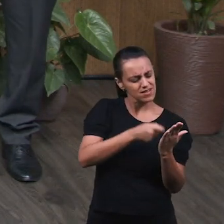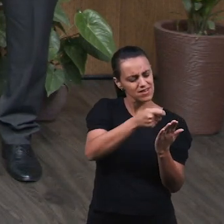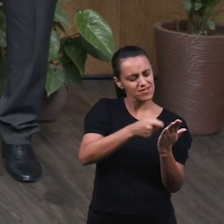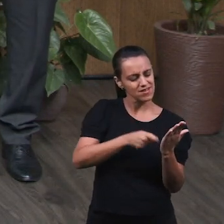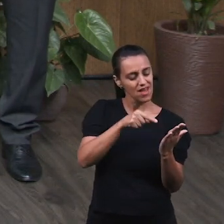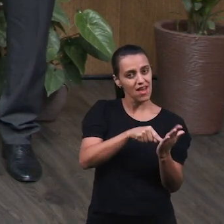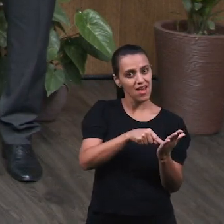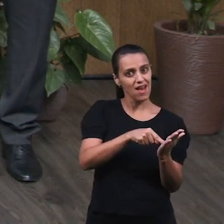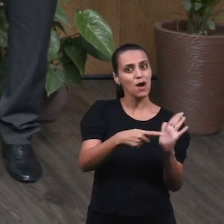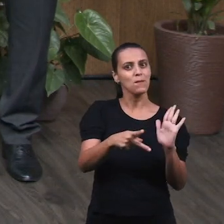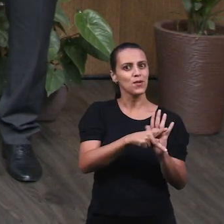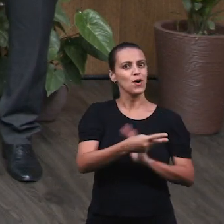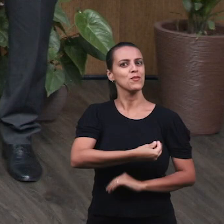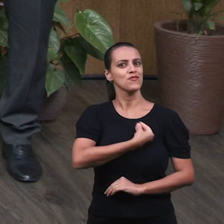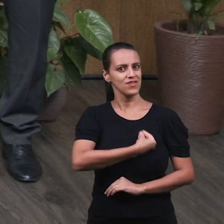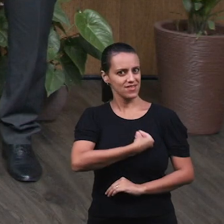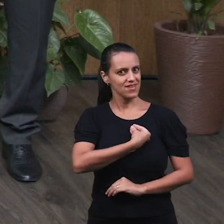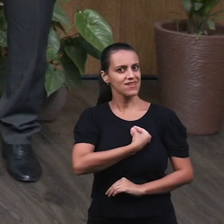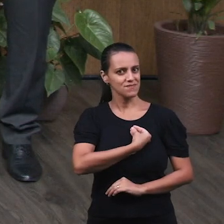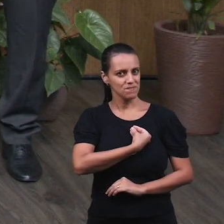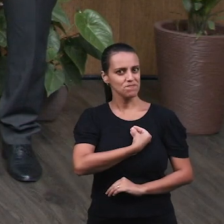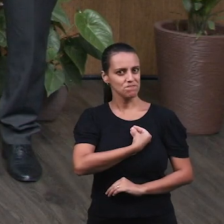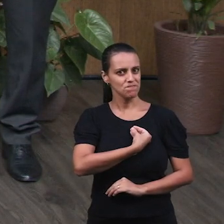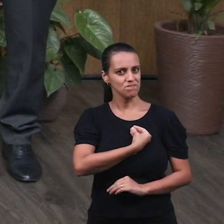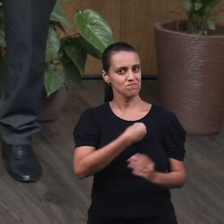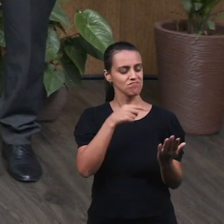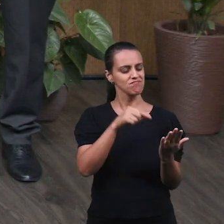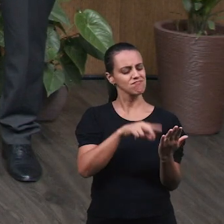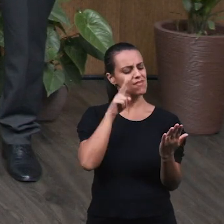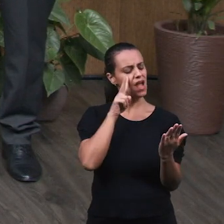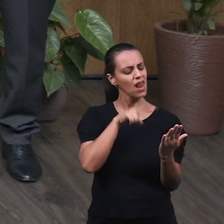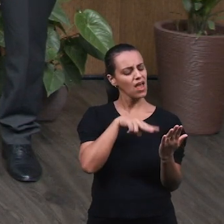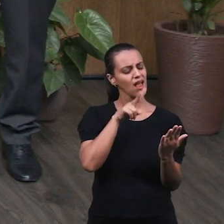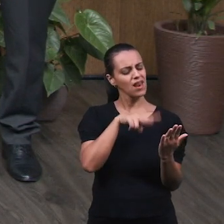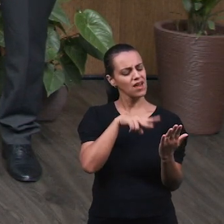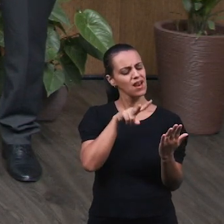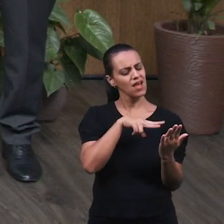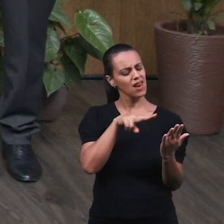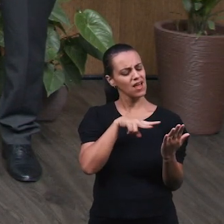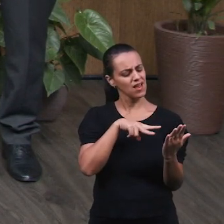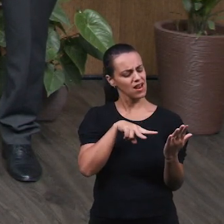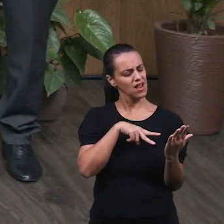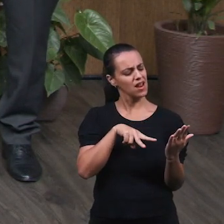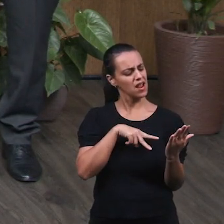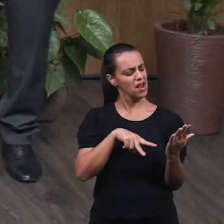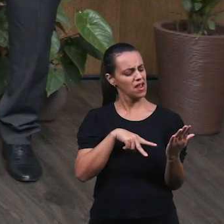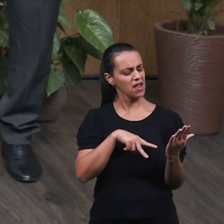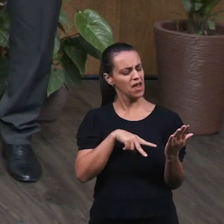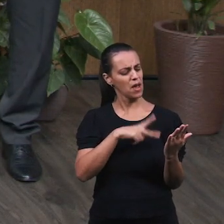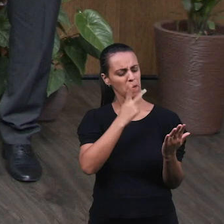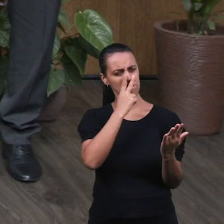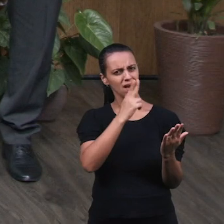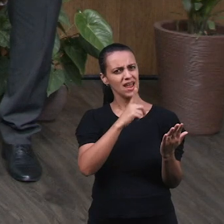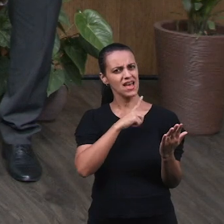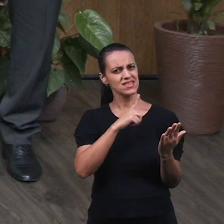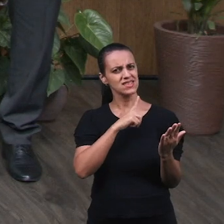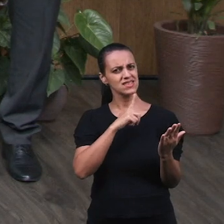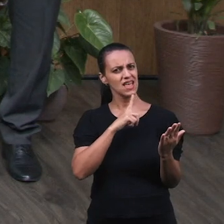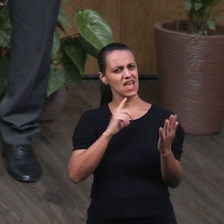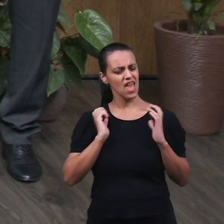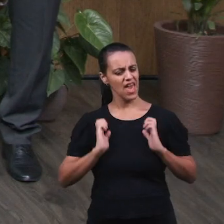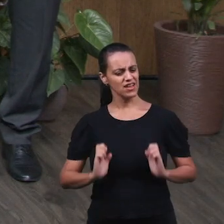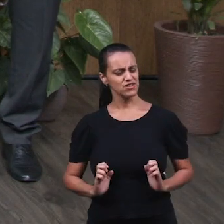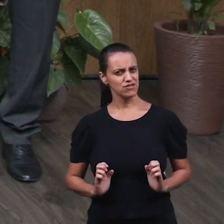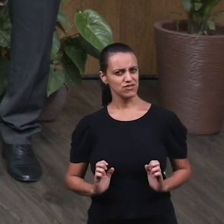observez, dans la parole de la vie, nous retrouvons un code d'éthique, un code